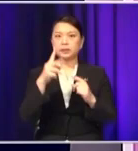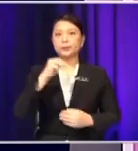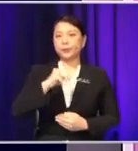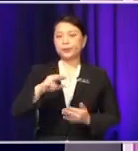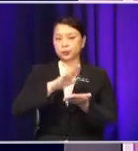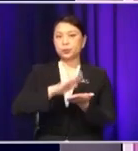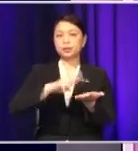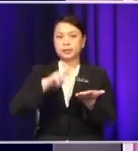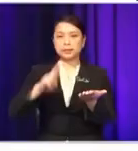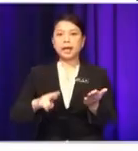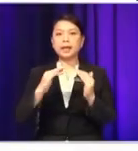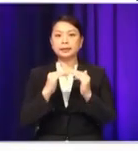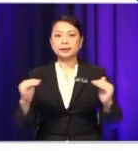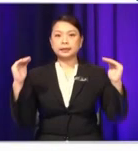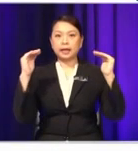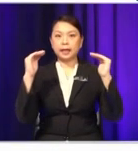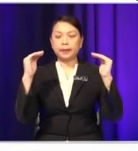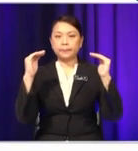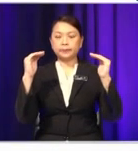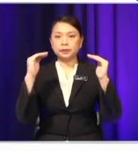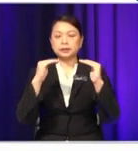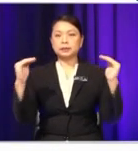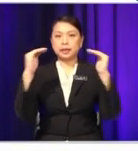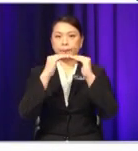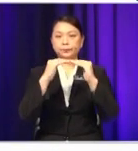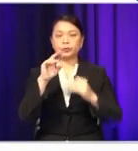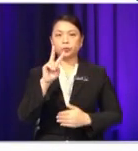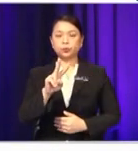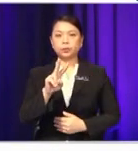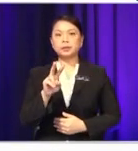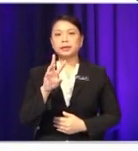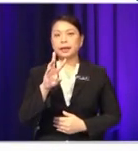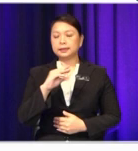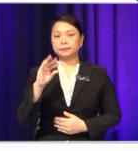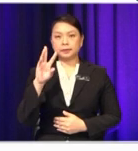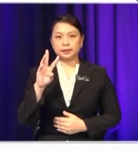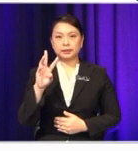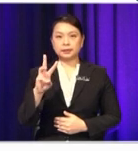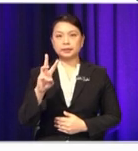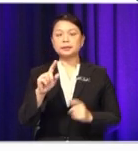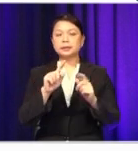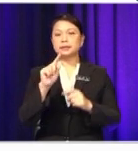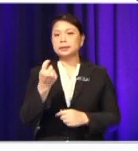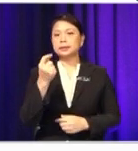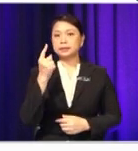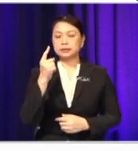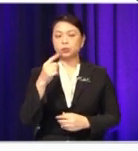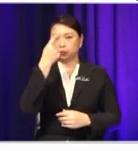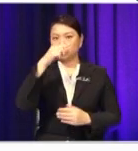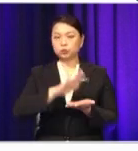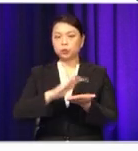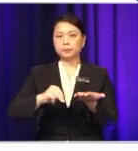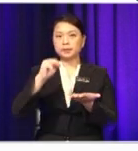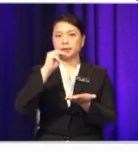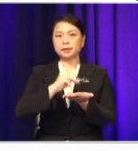rendah tahap 2, iaitu tahun 4, 5 dan 6, dan juga menengah rendah iaitu tingkatan 1, 2 dan 3. Dan